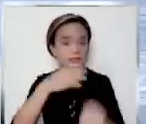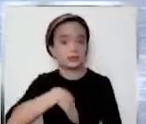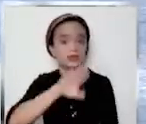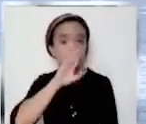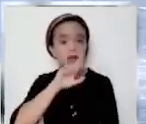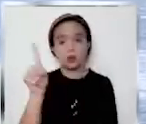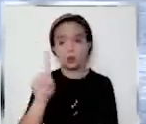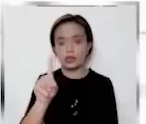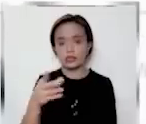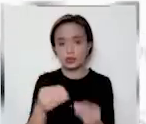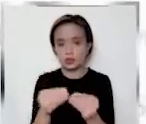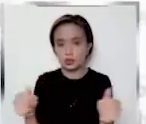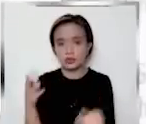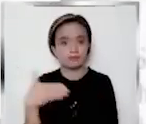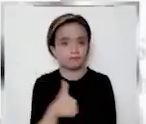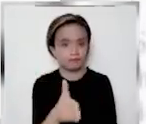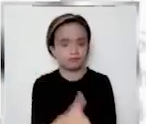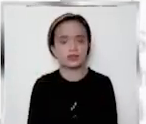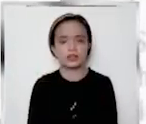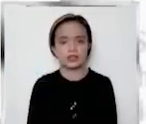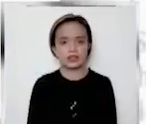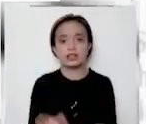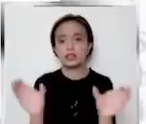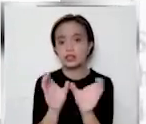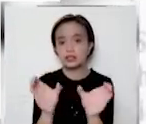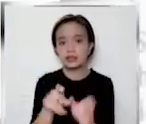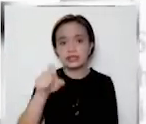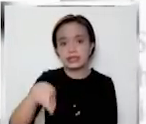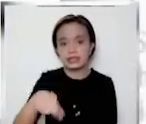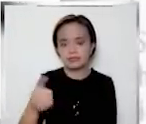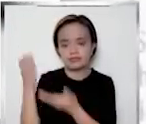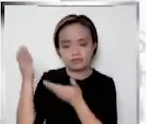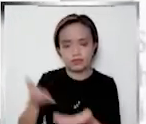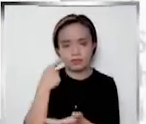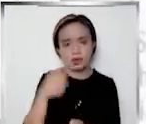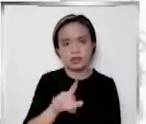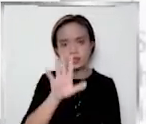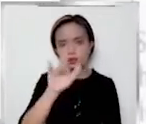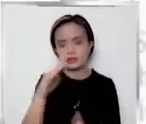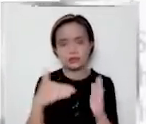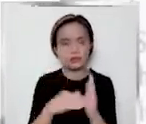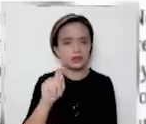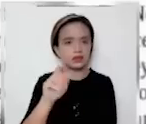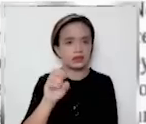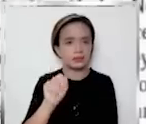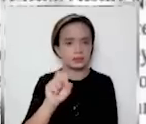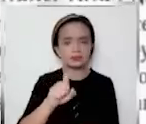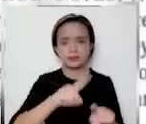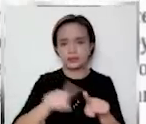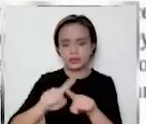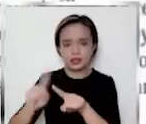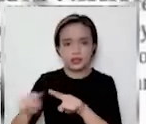problema ng ating fisheries. Ang Certificate of Necessity to Import para sa 25,000 metric tons ng samot-saring isda, kabila